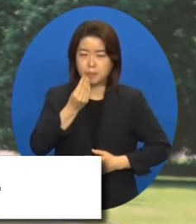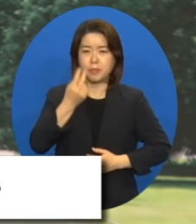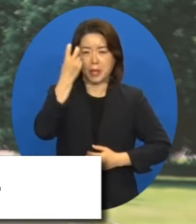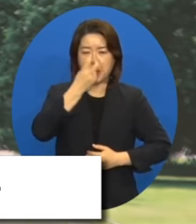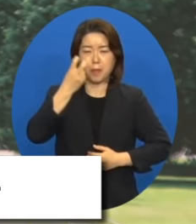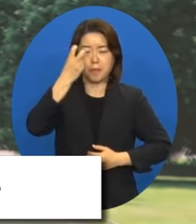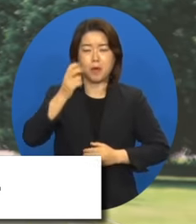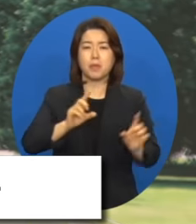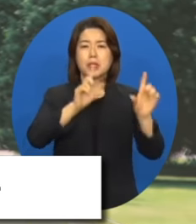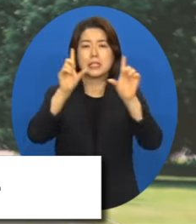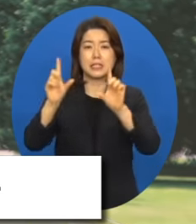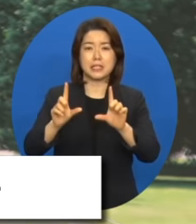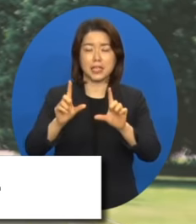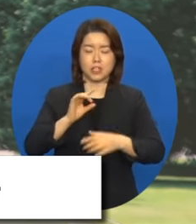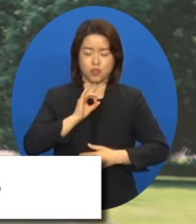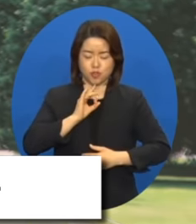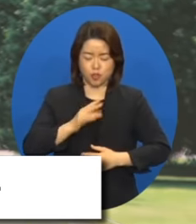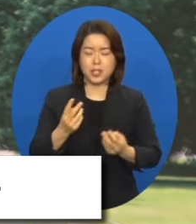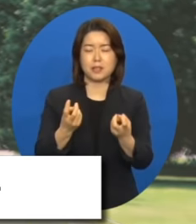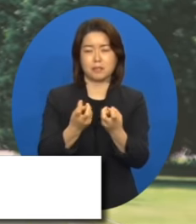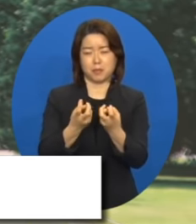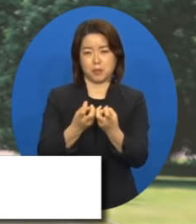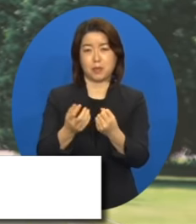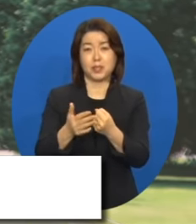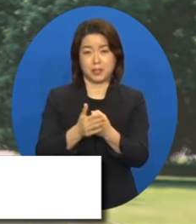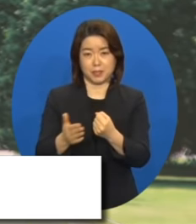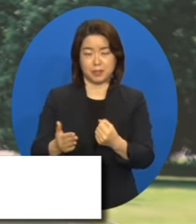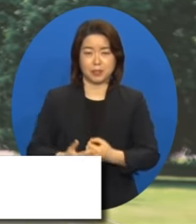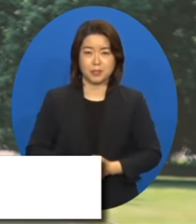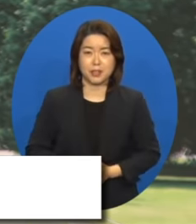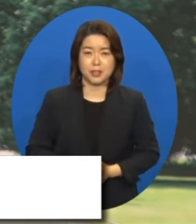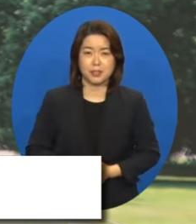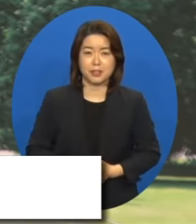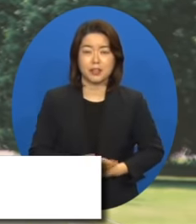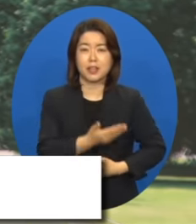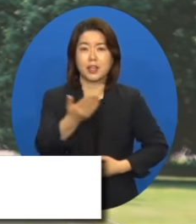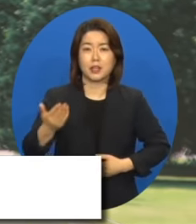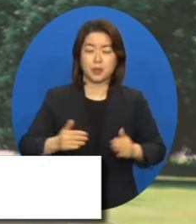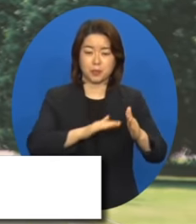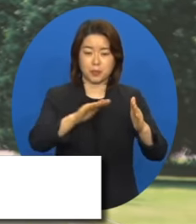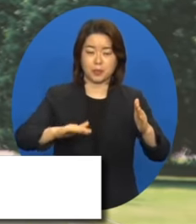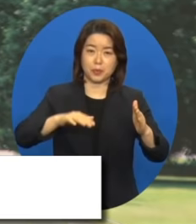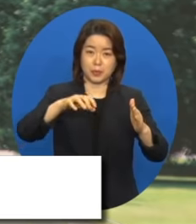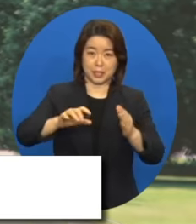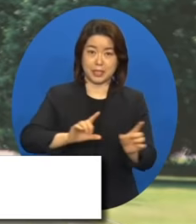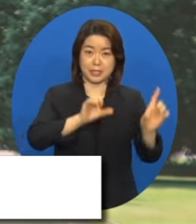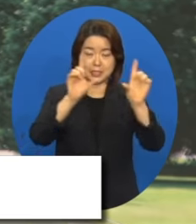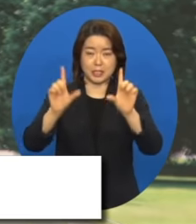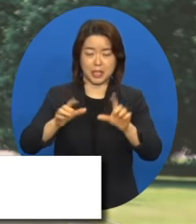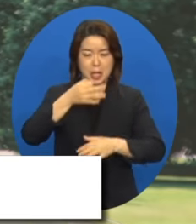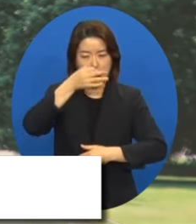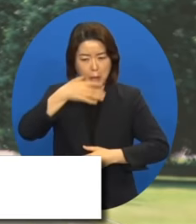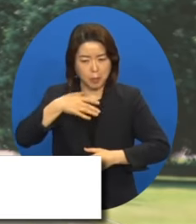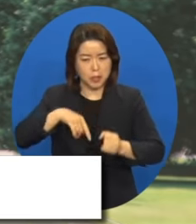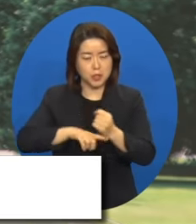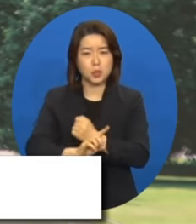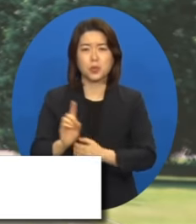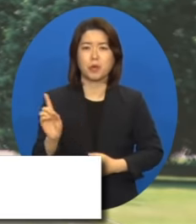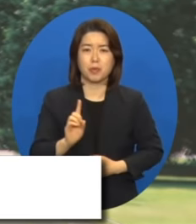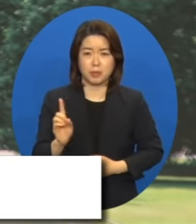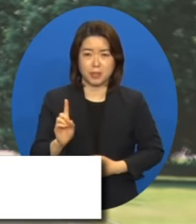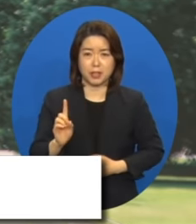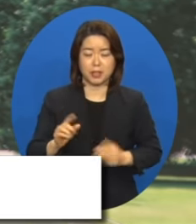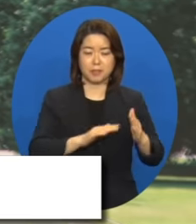길이라고 생각되었기 때문입니다. 여러분, 가정생활이 힘들다면 왜 그럴까요? 가정